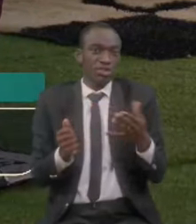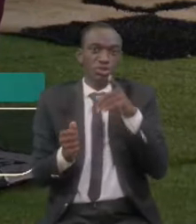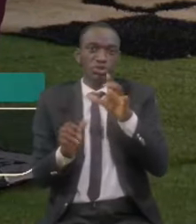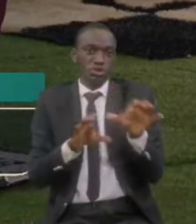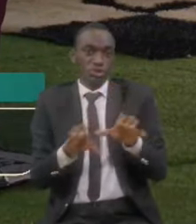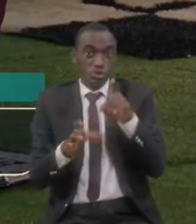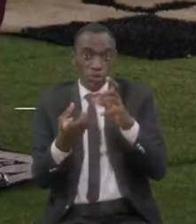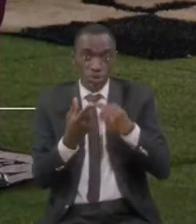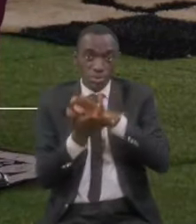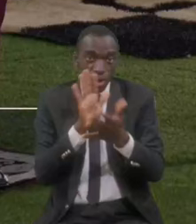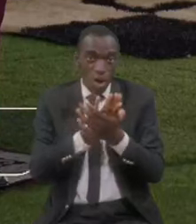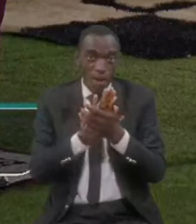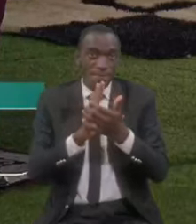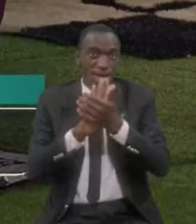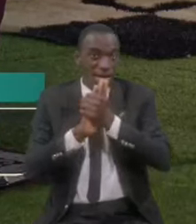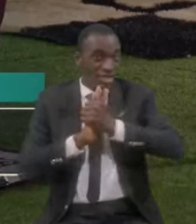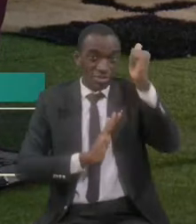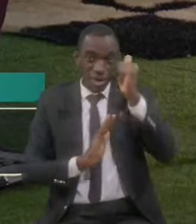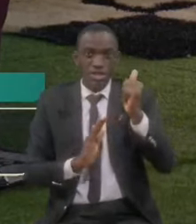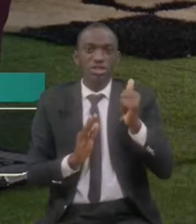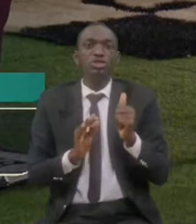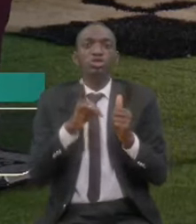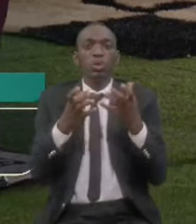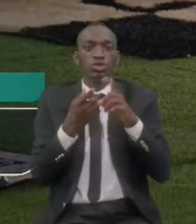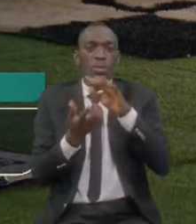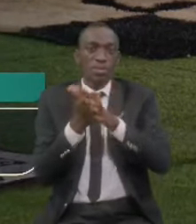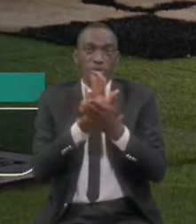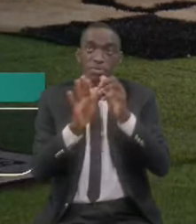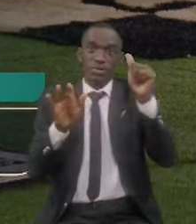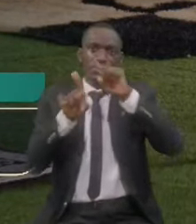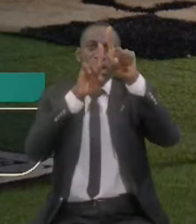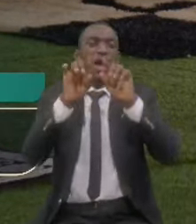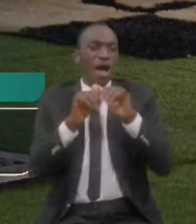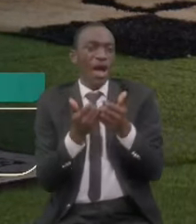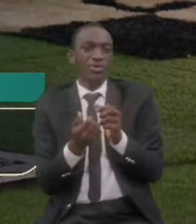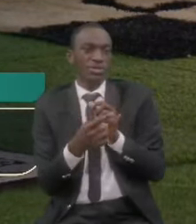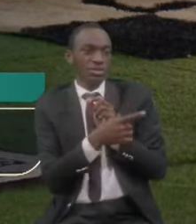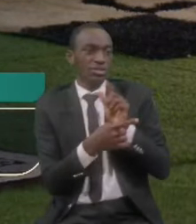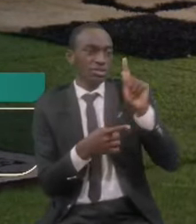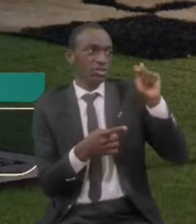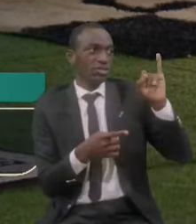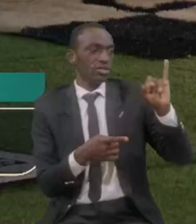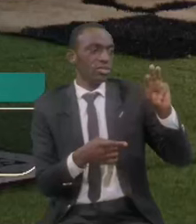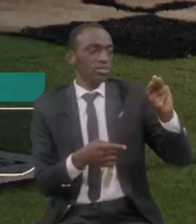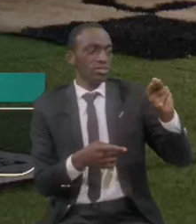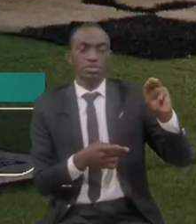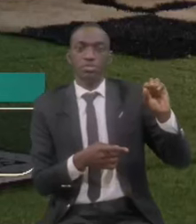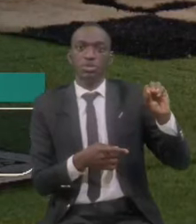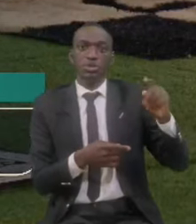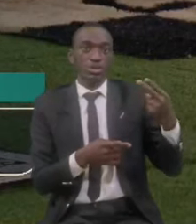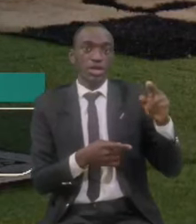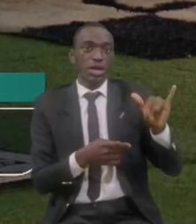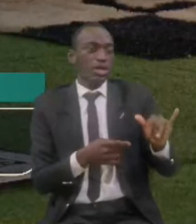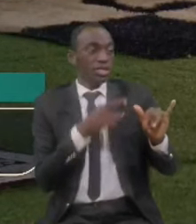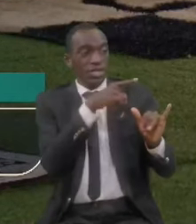étoile. Comment est-ce que Timothée est-il devenu une étoile dans son domaine, dans son appel, dans sa